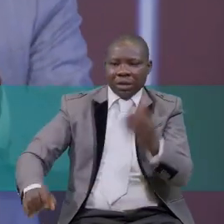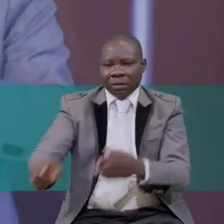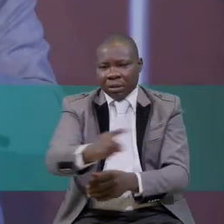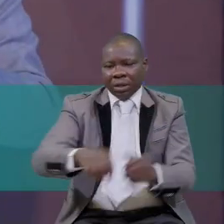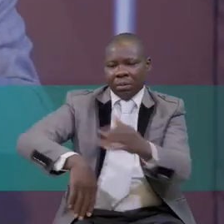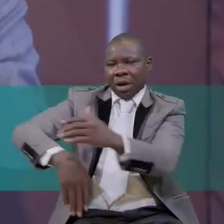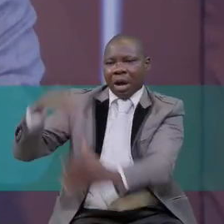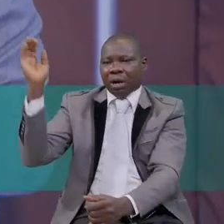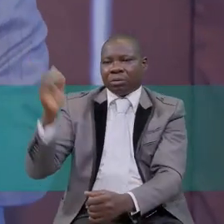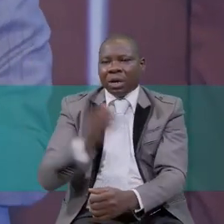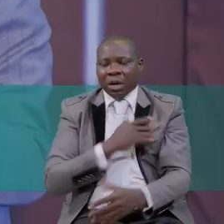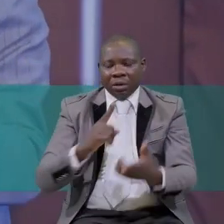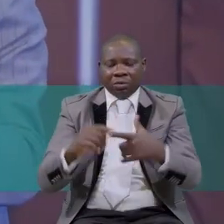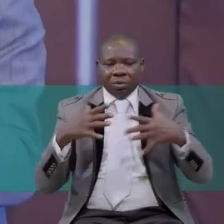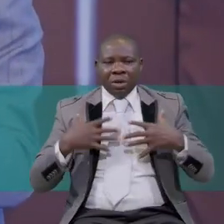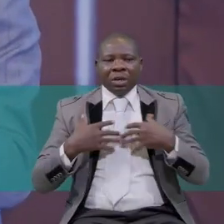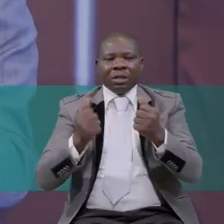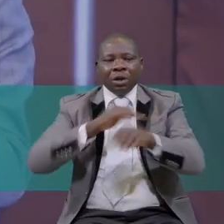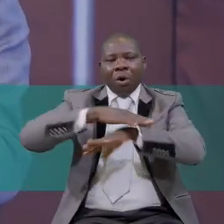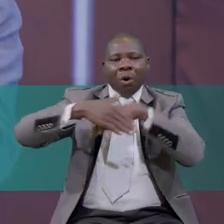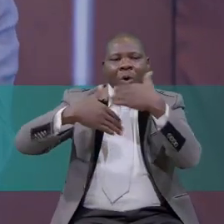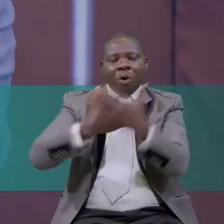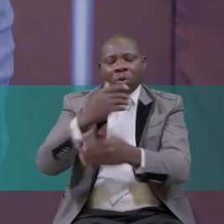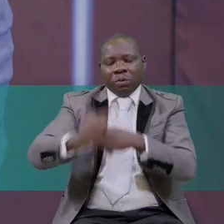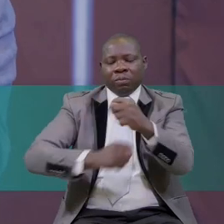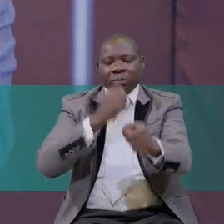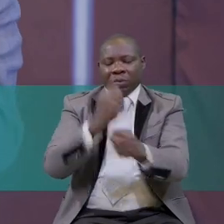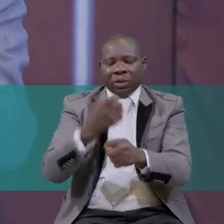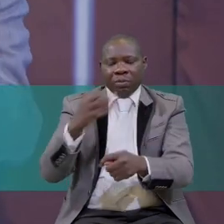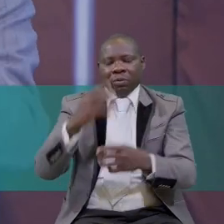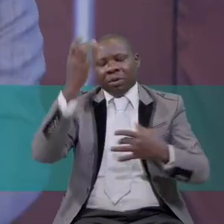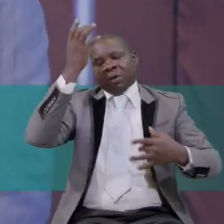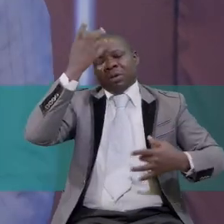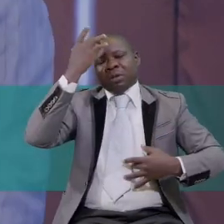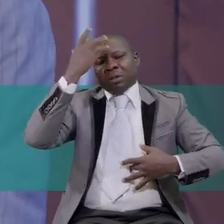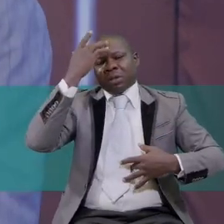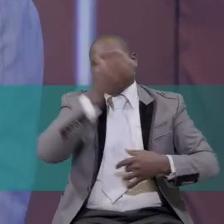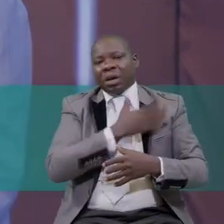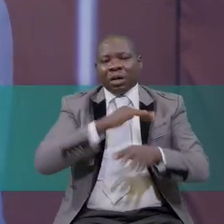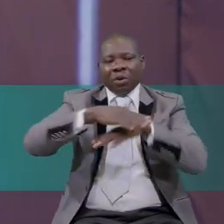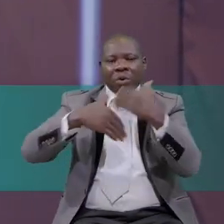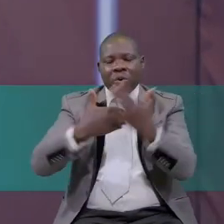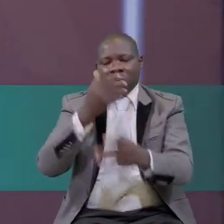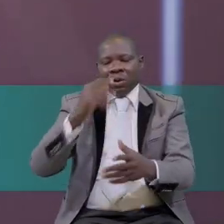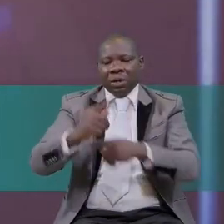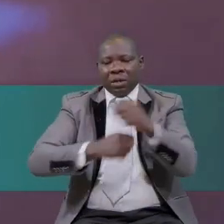chasser et de guérir toute maladie et toute infirmité.